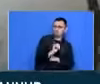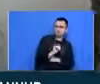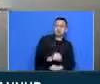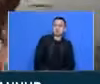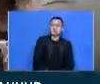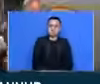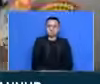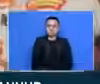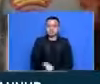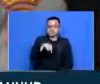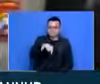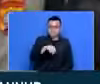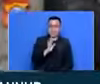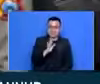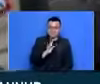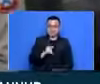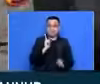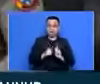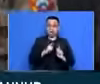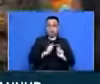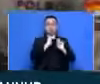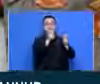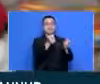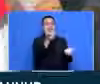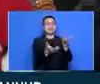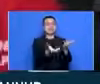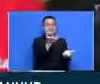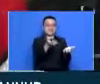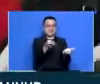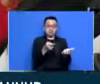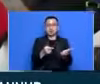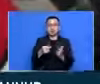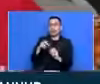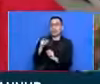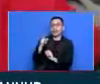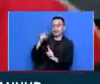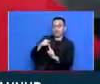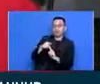tanur dapat diberikan hukuman berat atas kasus pembunuhan hadap Dini